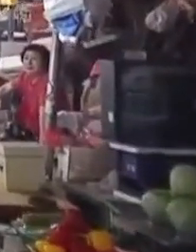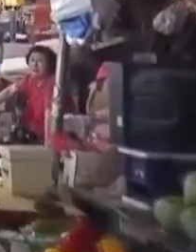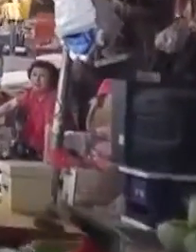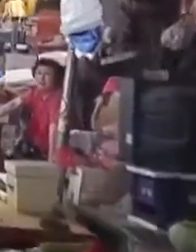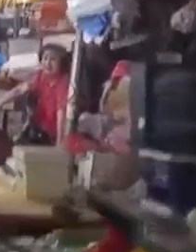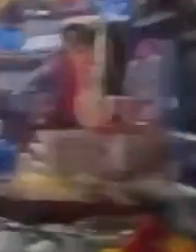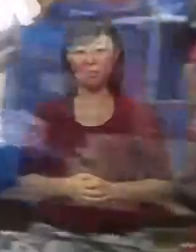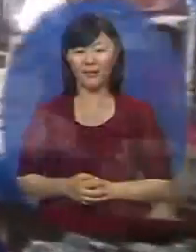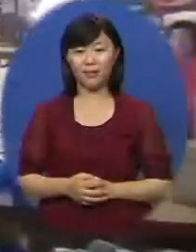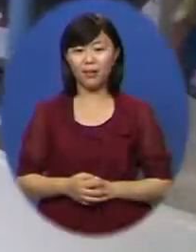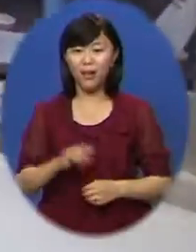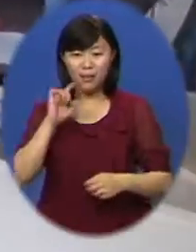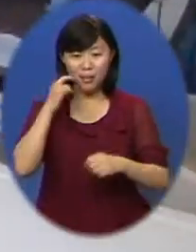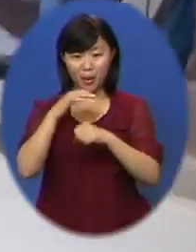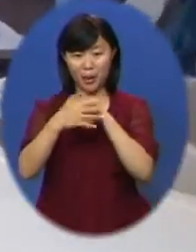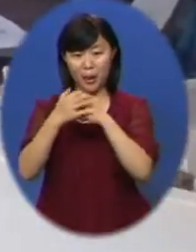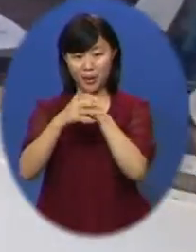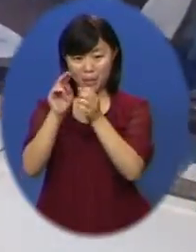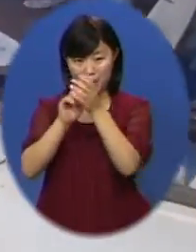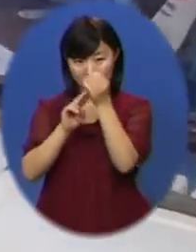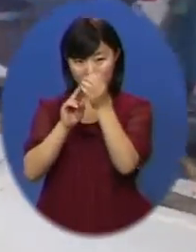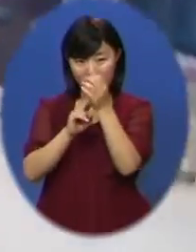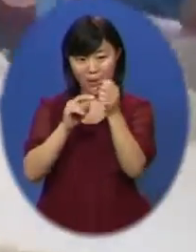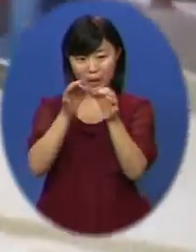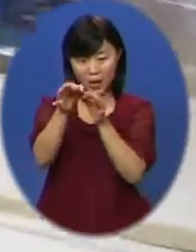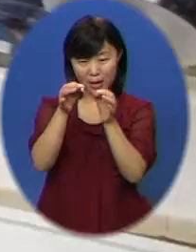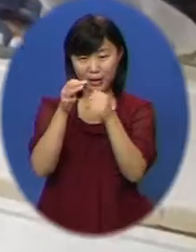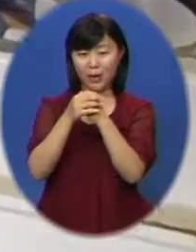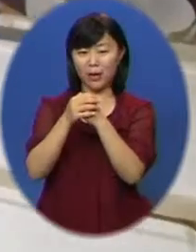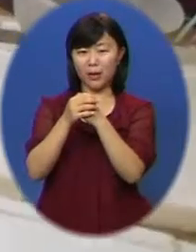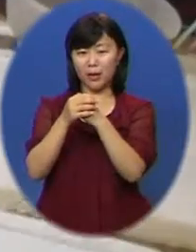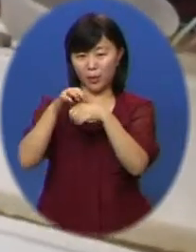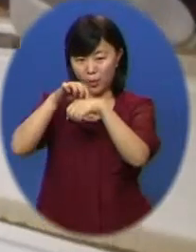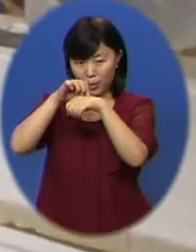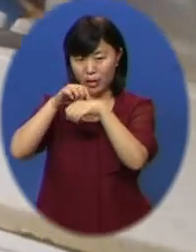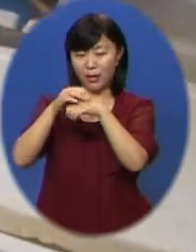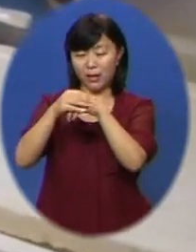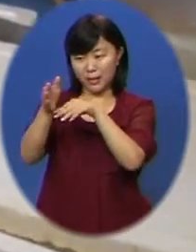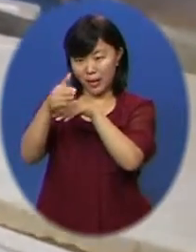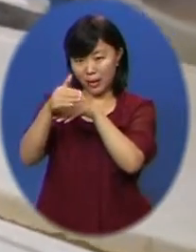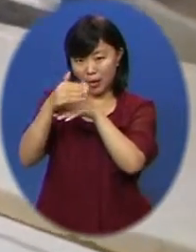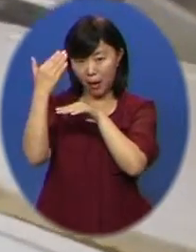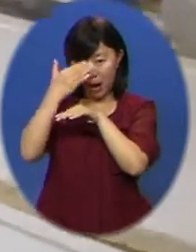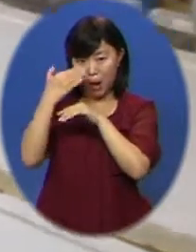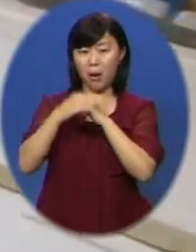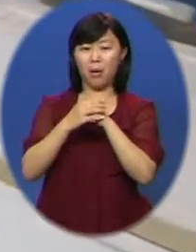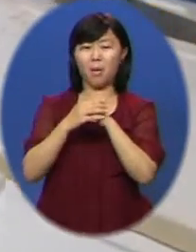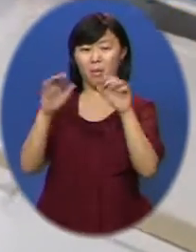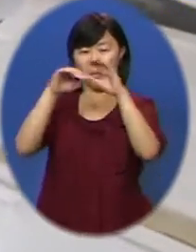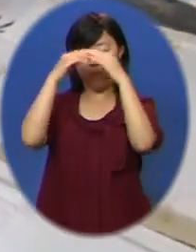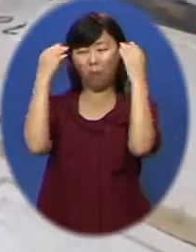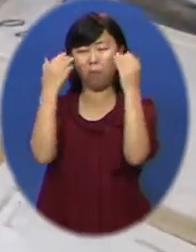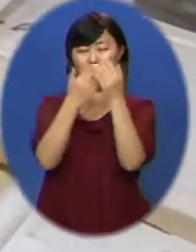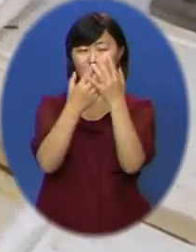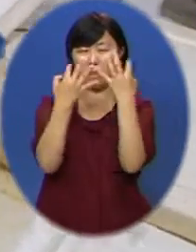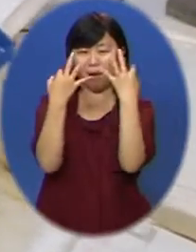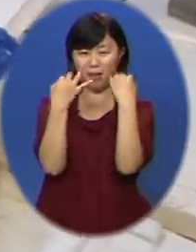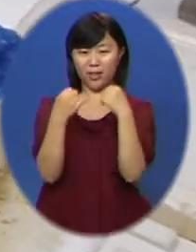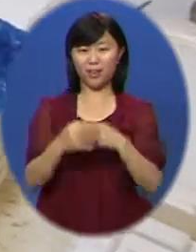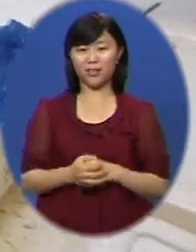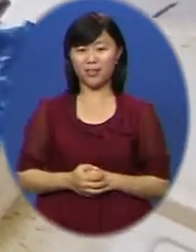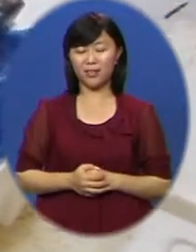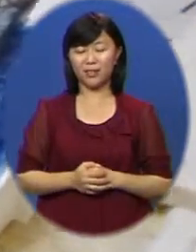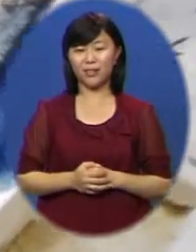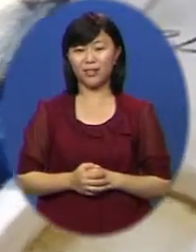예쁜 과일들을 파는 청과 가게와 식육점, 그리고 싱싱한 생선들까지 없는 게 없는 곳이었다.